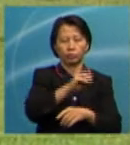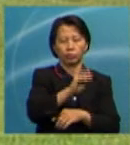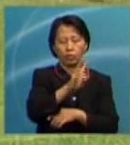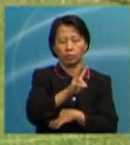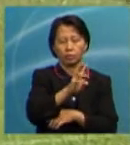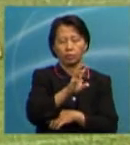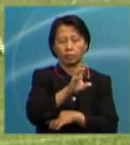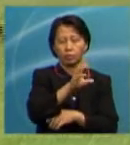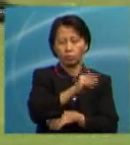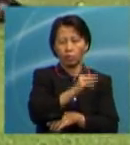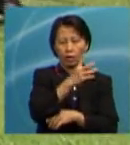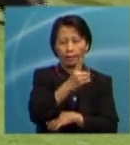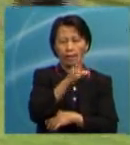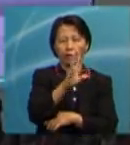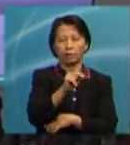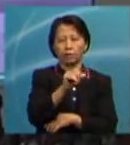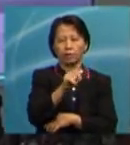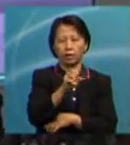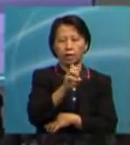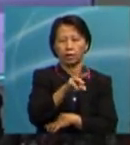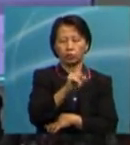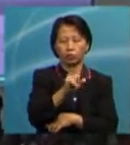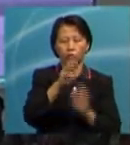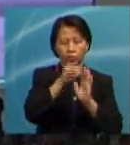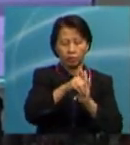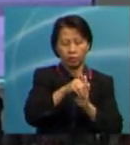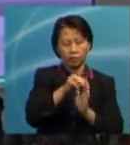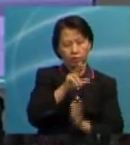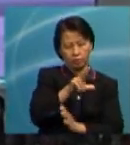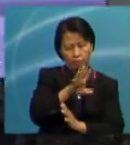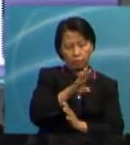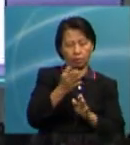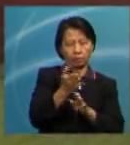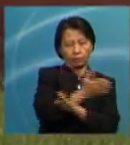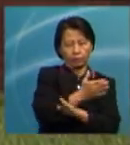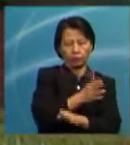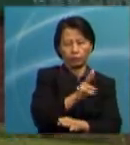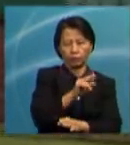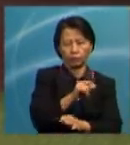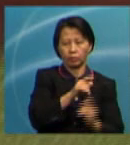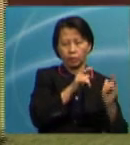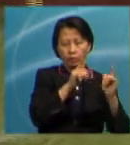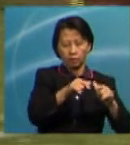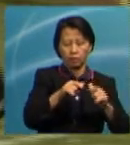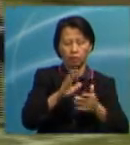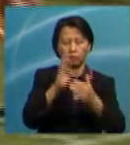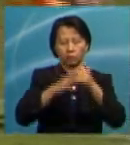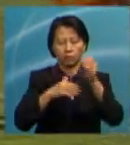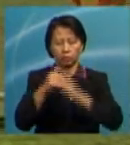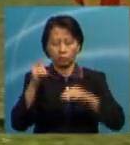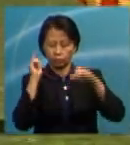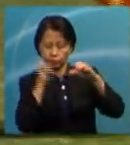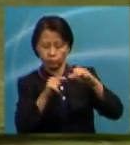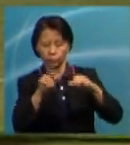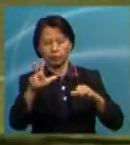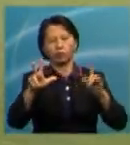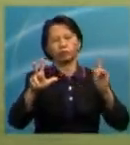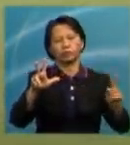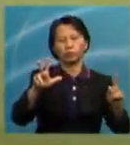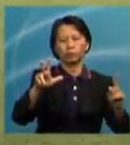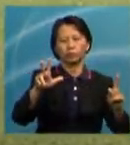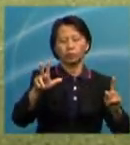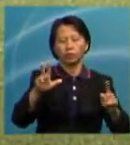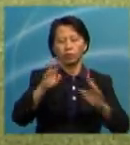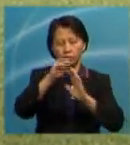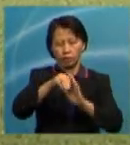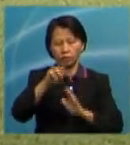Nasrul Ahmad Nazri pada minit ke-35 sebelum Mohamad Rashid a meletakkan Sarawak selesa 3-1 di depan